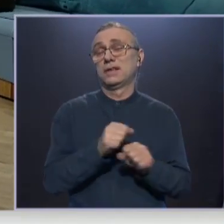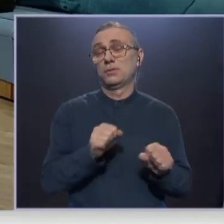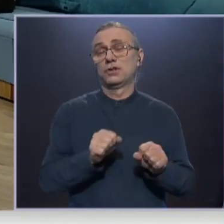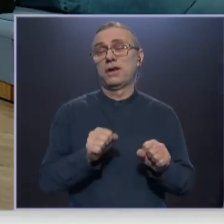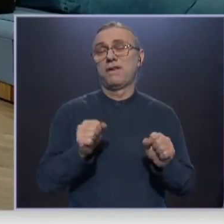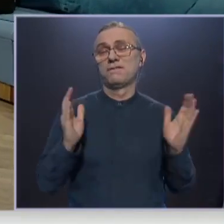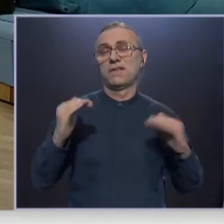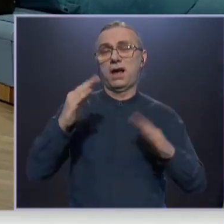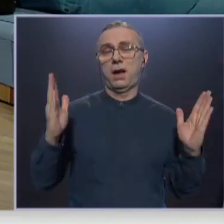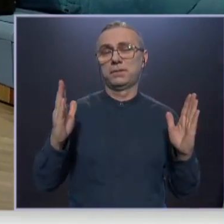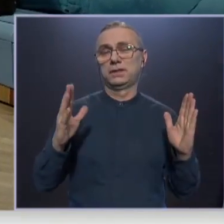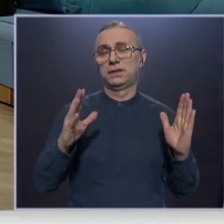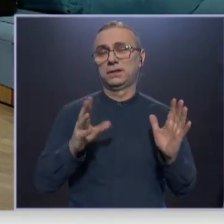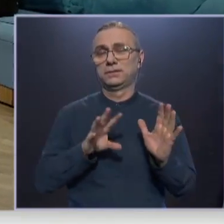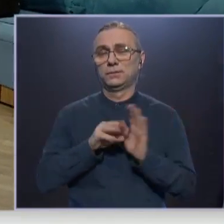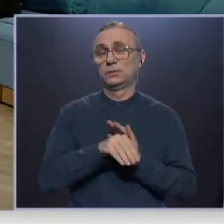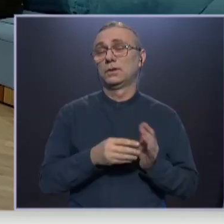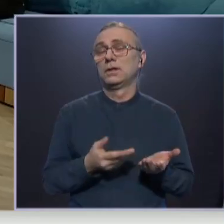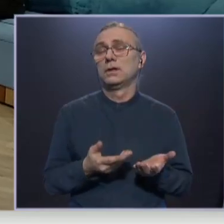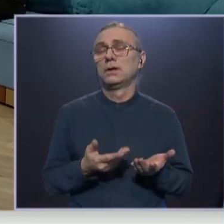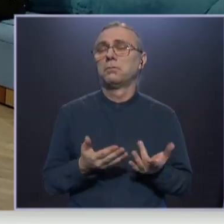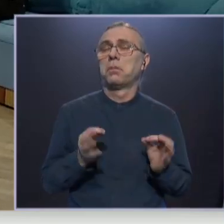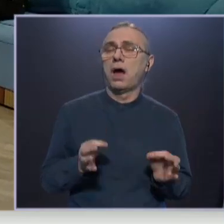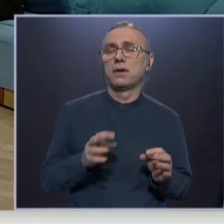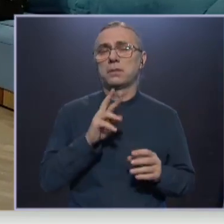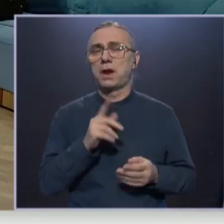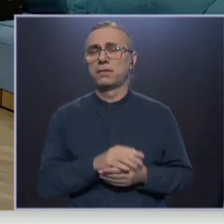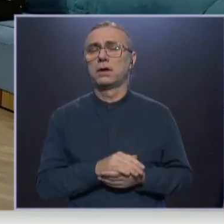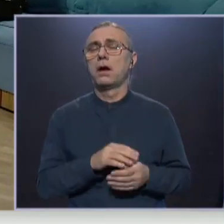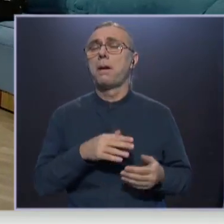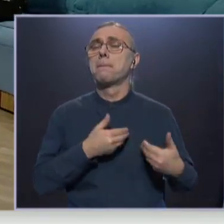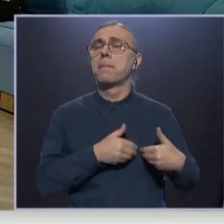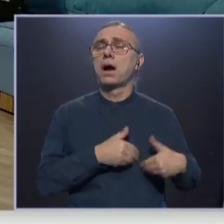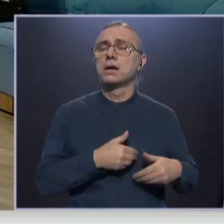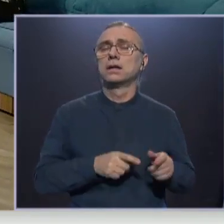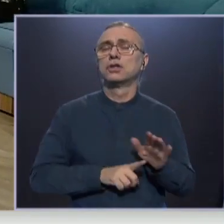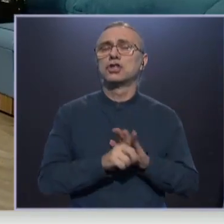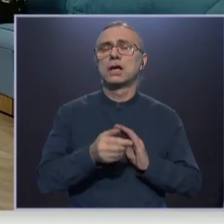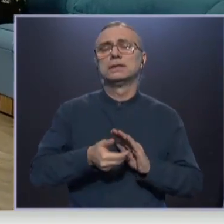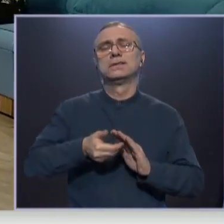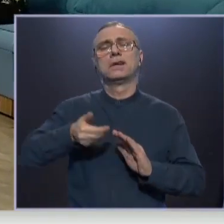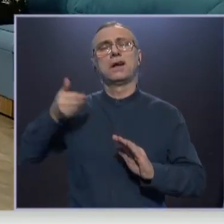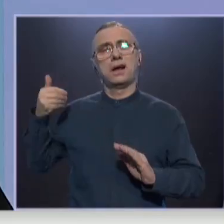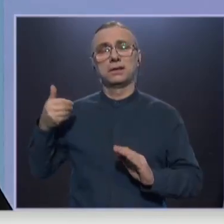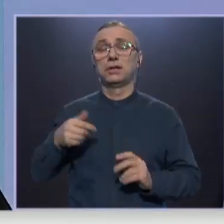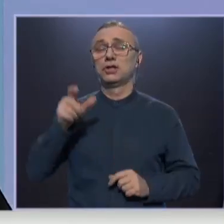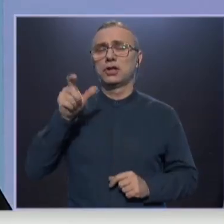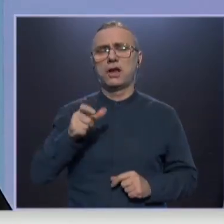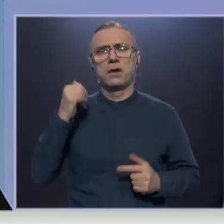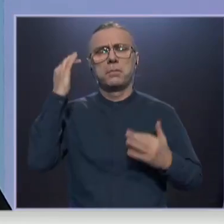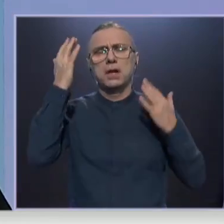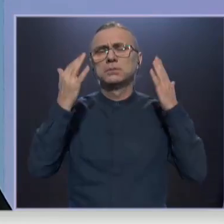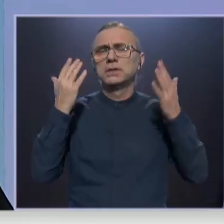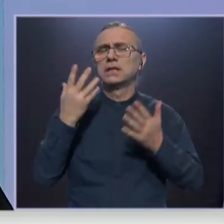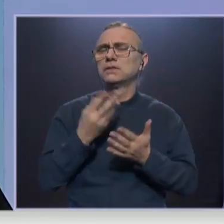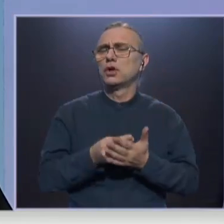неправильно. Надо помнить, что покаяние, оно начинается заранее. Человек осмысляет как-то свою жизнь. Человек смотрит на